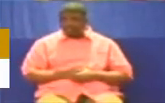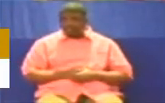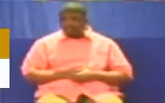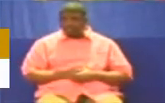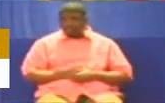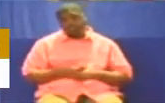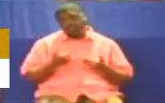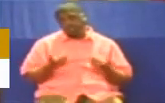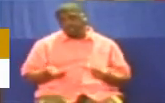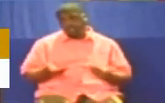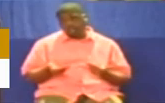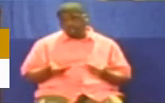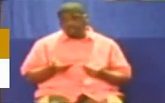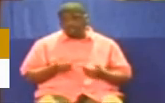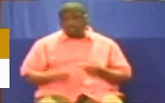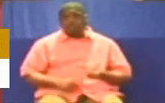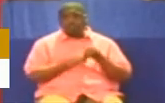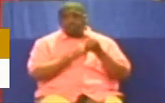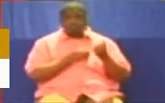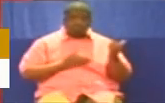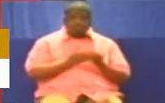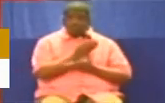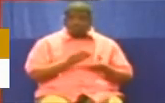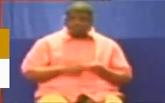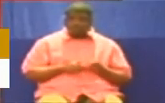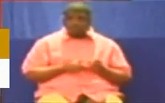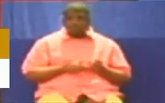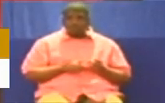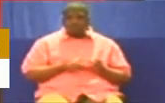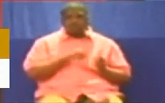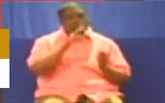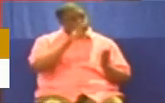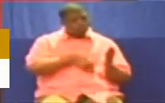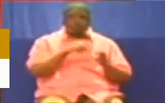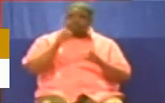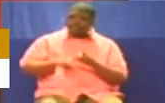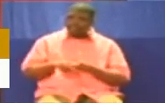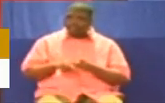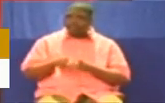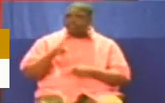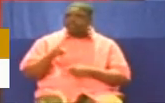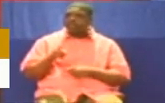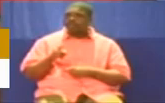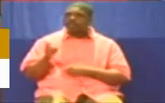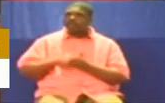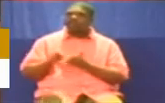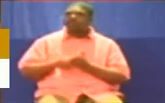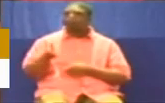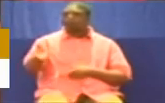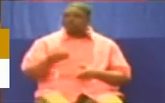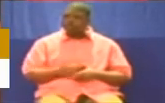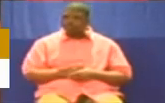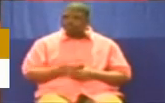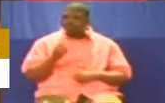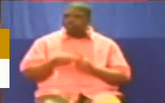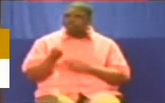Sasa baada kuungwa mkono na kupitishwa, sasa soma tena ile mara, katibu, karibu ile mara ya